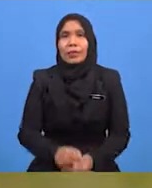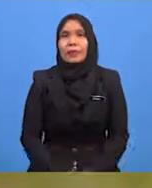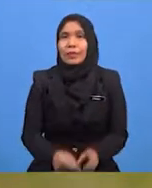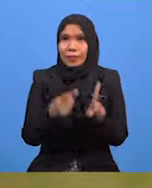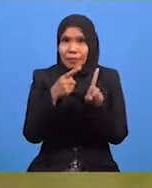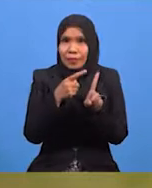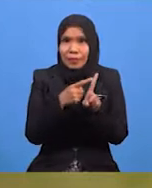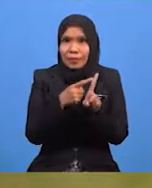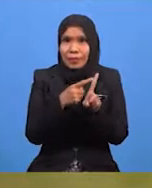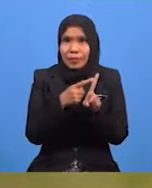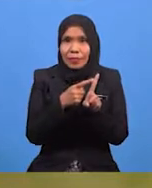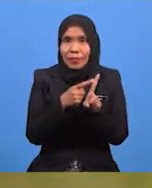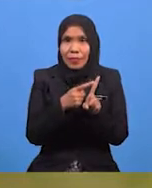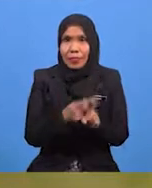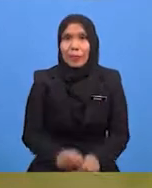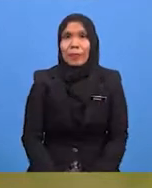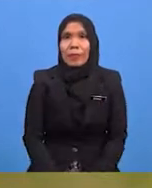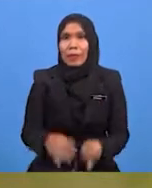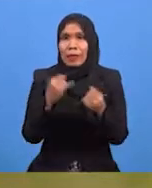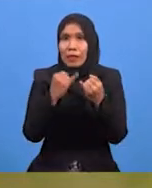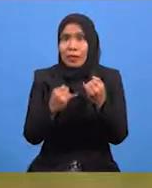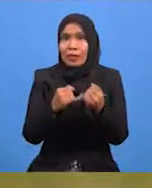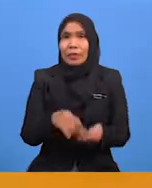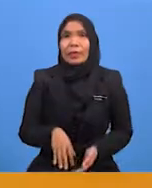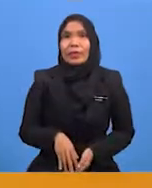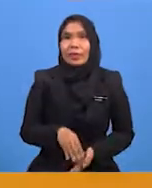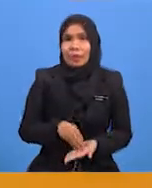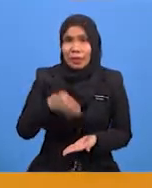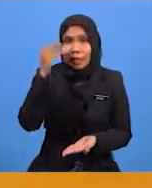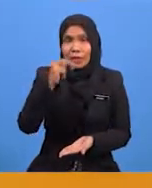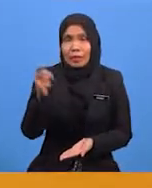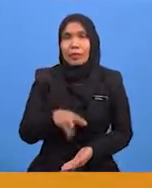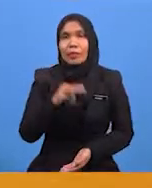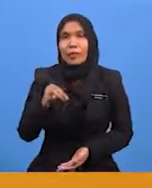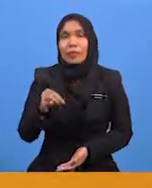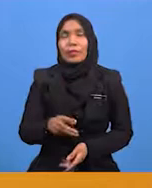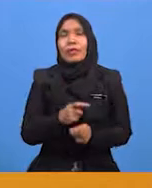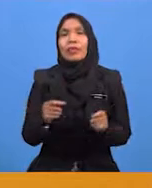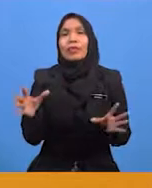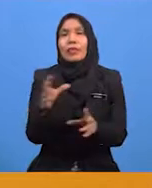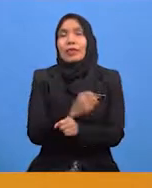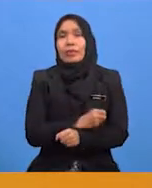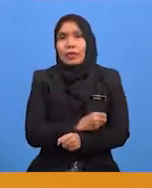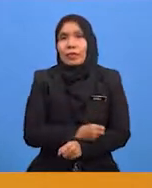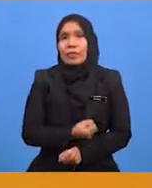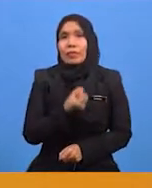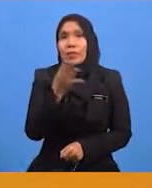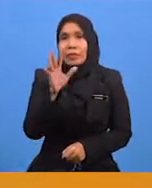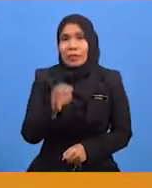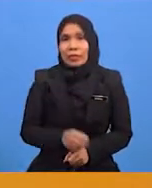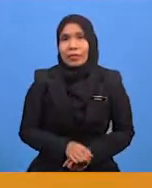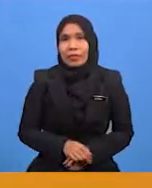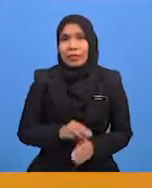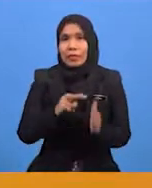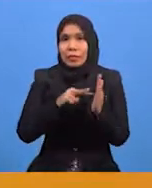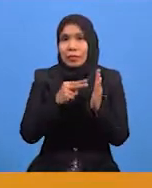pertama ialah pada akhir pelajaran, murid-murid telah dapat menyatakan maksud